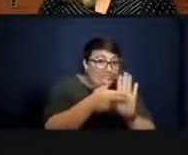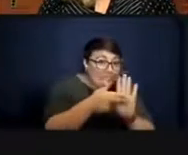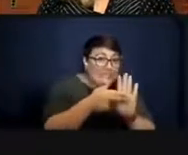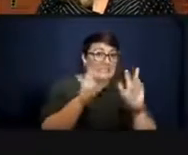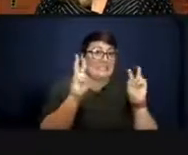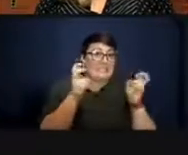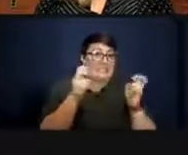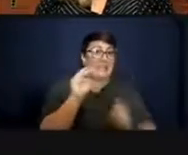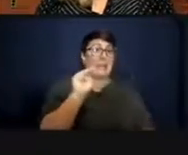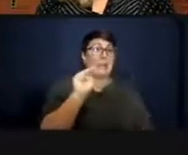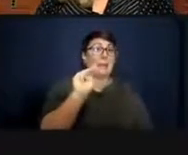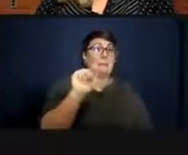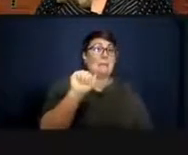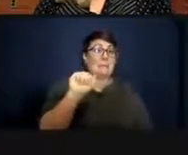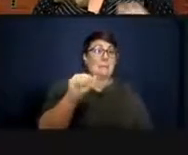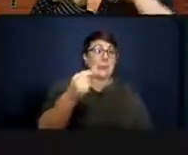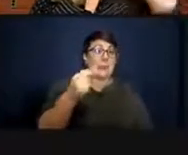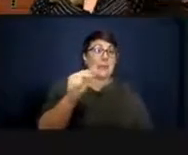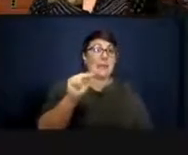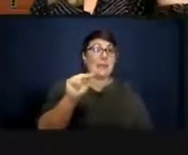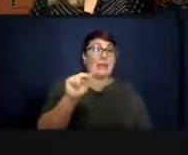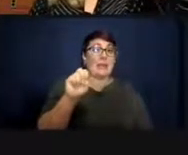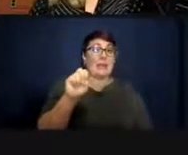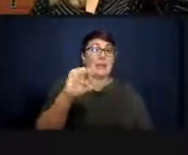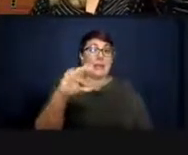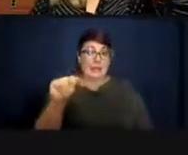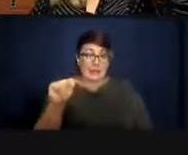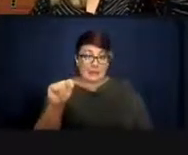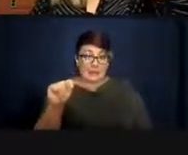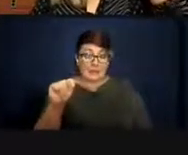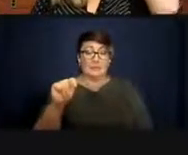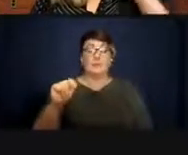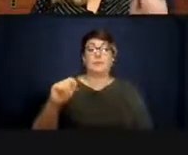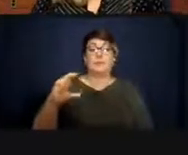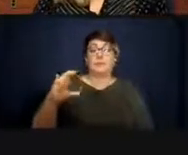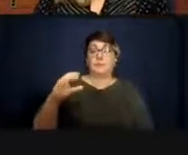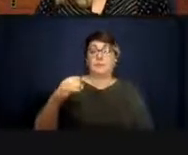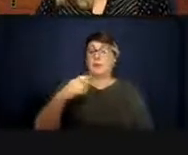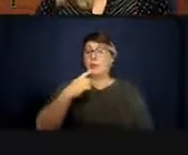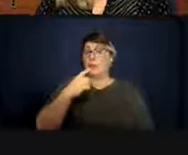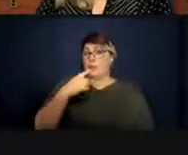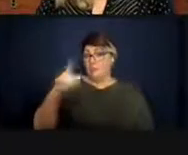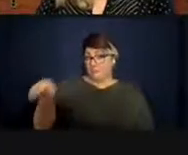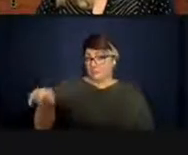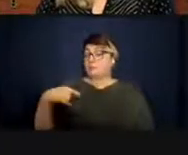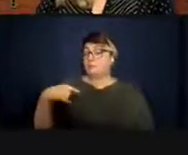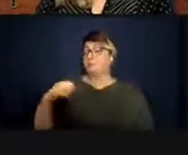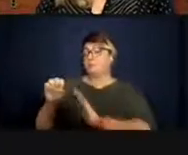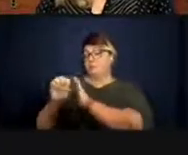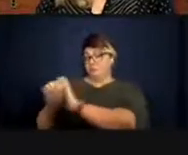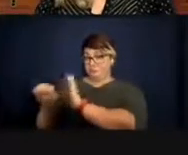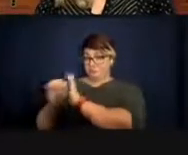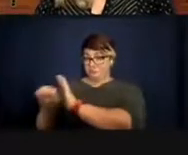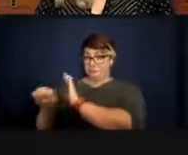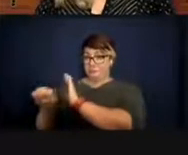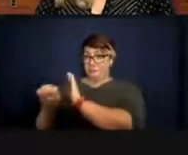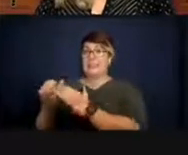kubadilisha program hiyo na kuifanya tu masomo ya kawaida badala ya kuwa magneti.